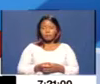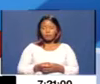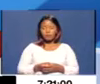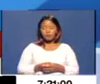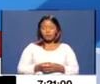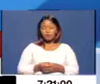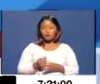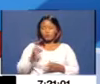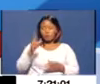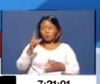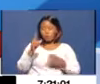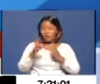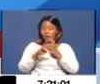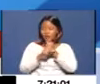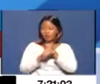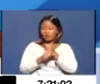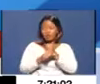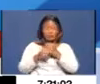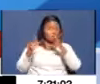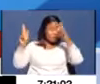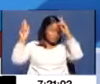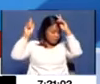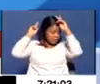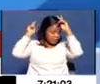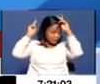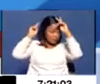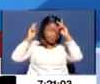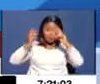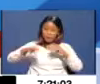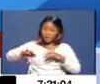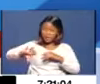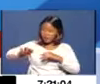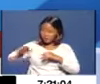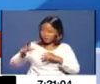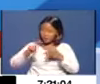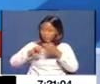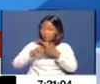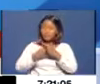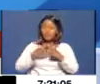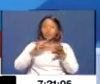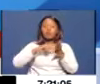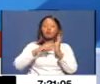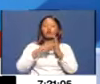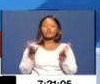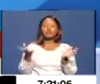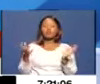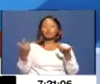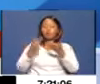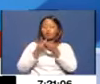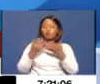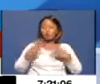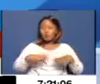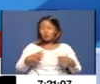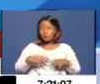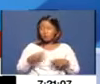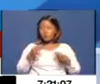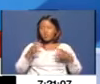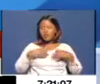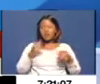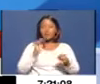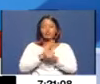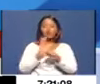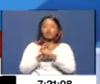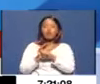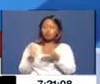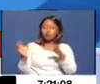Moja kwenye kaunti ya Kakamega limeanzisha mradi wa kushirikisha jamii katika kubuni vilabu vya kupambana na mikasa kwa lengo